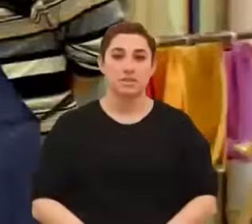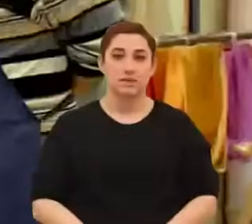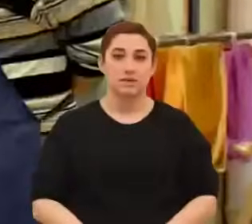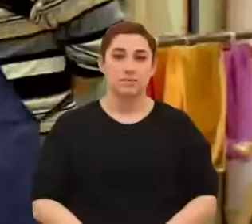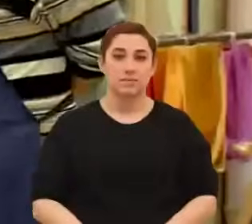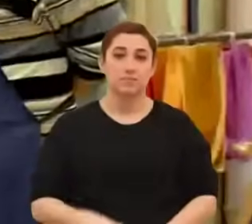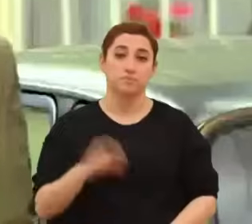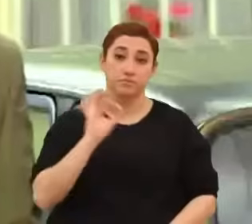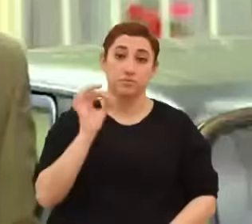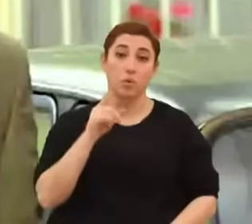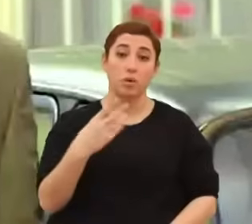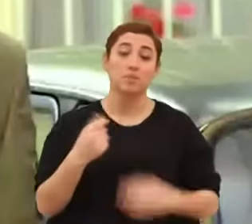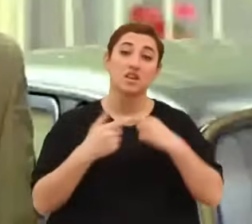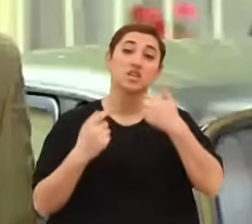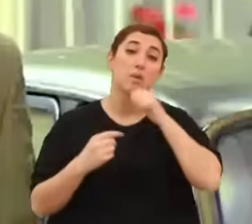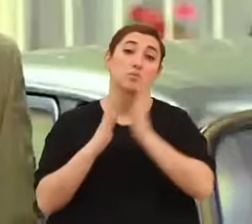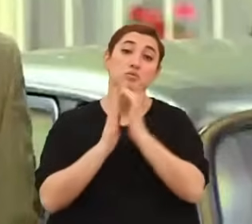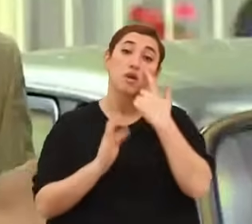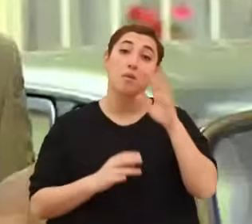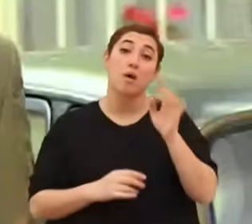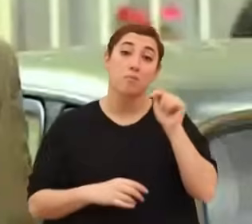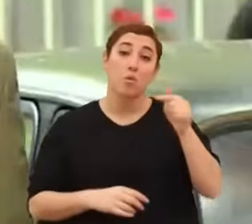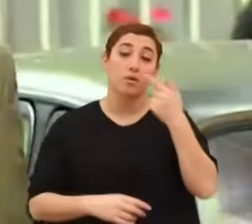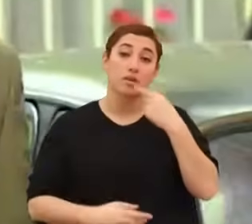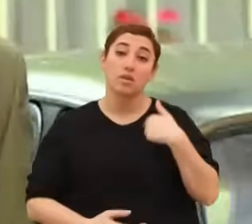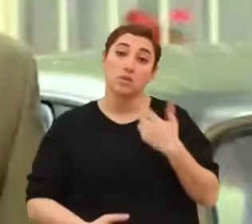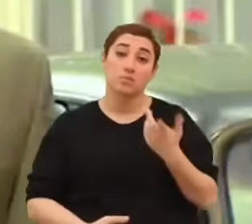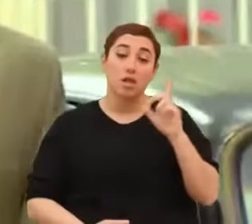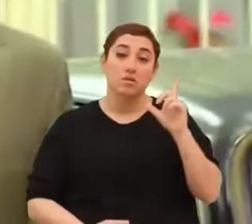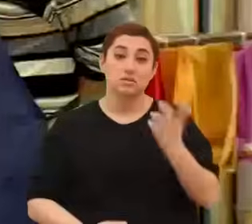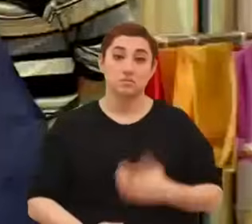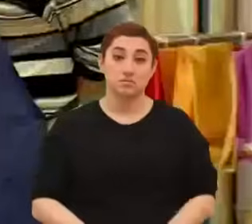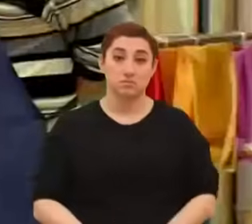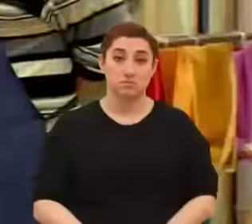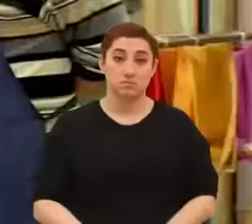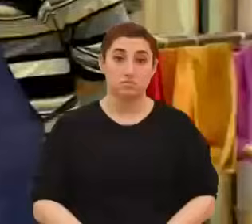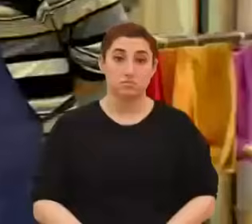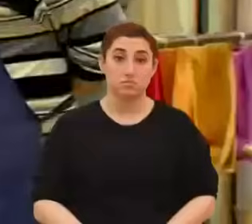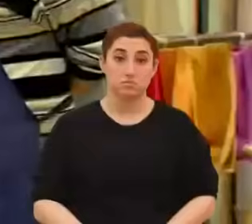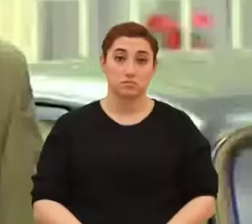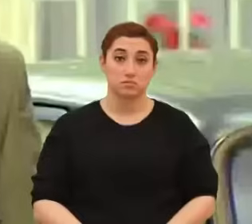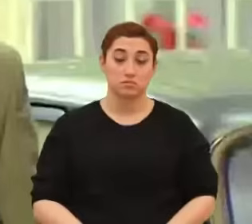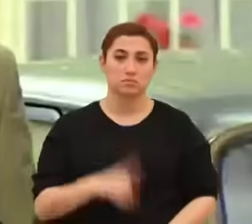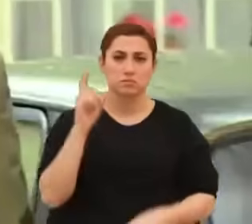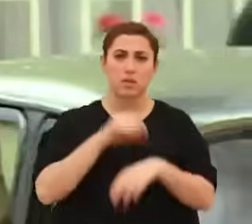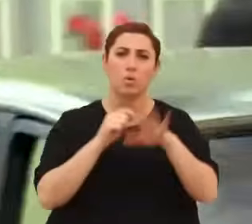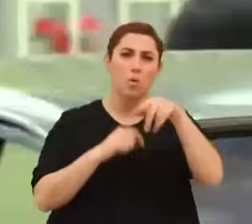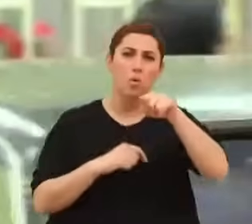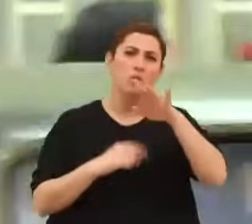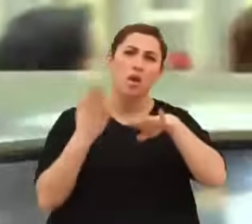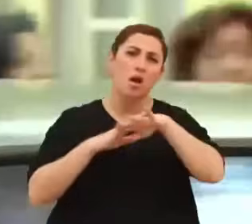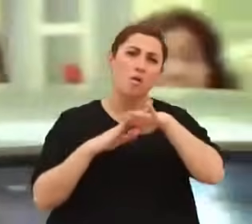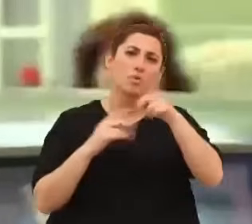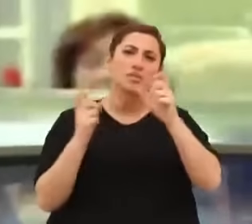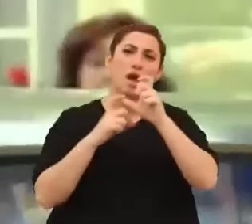Ya işte öyleymiş Recep abi, kusura bakma. Öyle demek gerekiyormuş yani. Hı. Bir dakika, o şey ne yapıyor